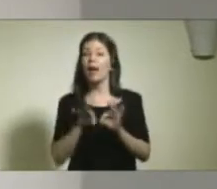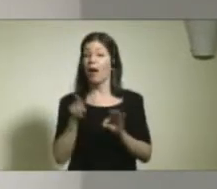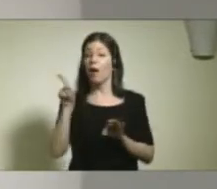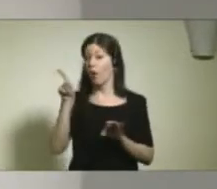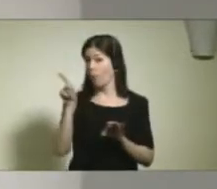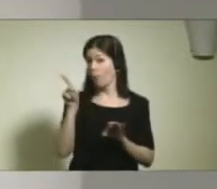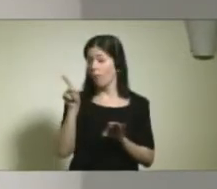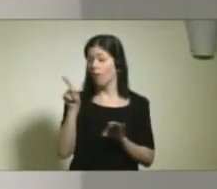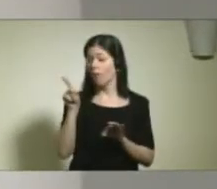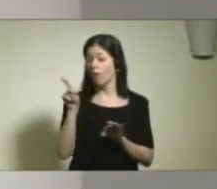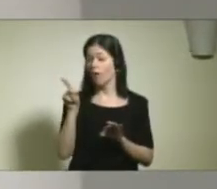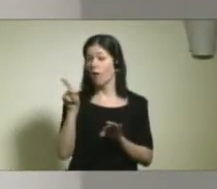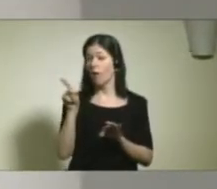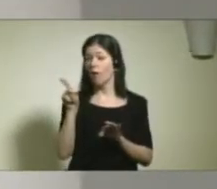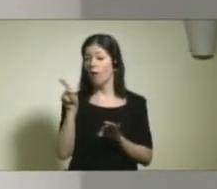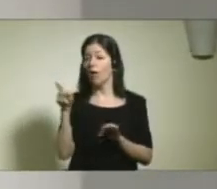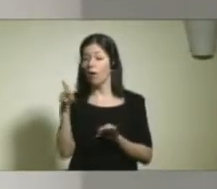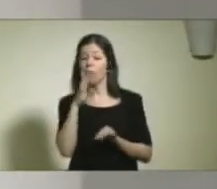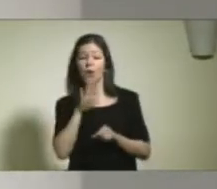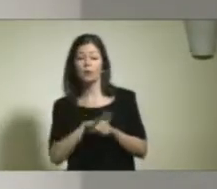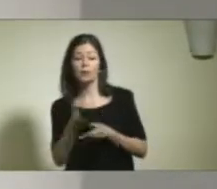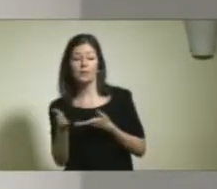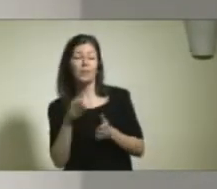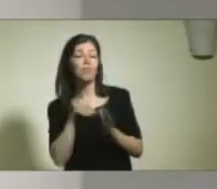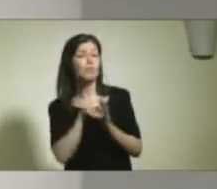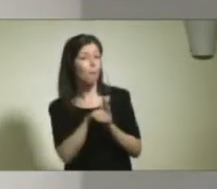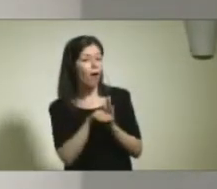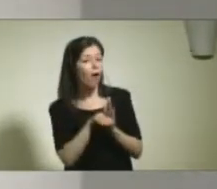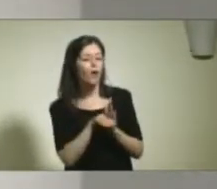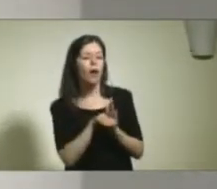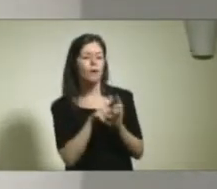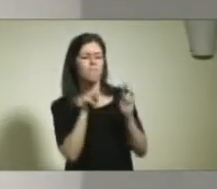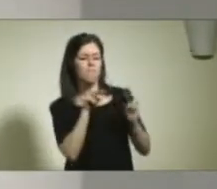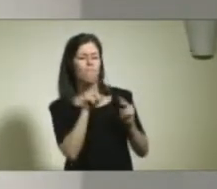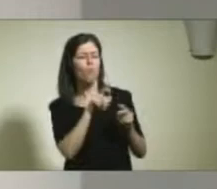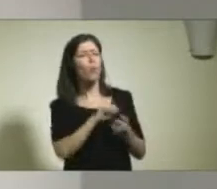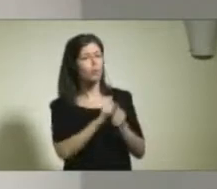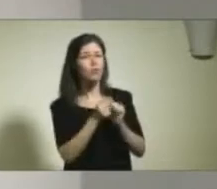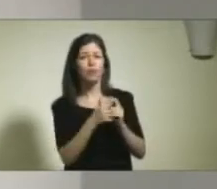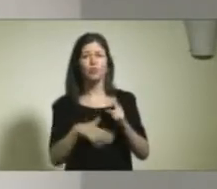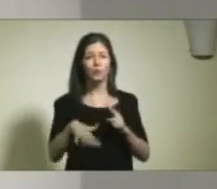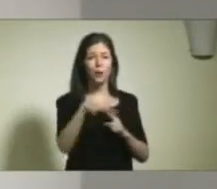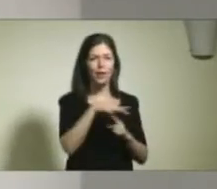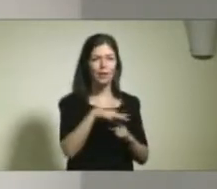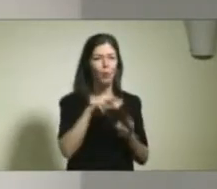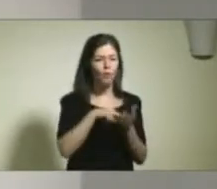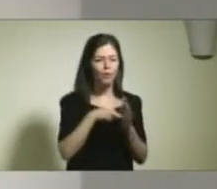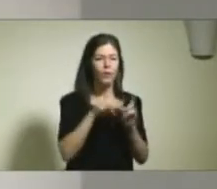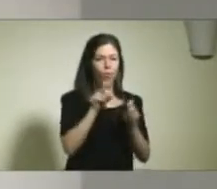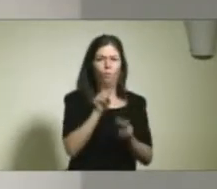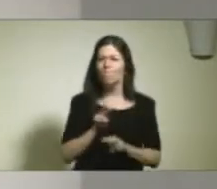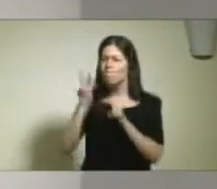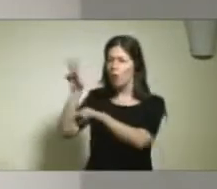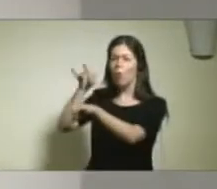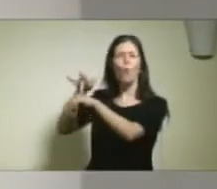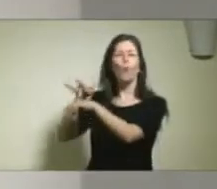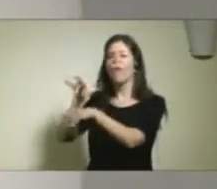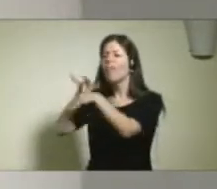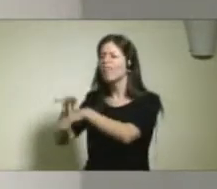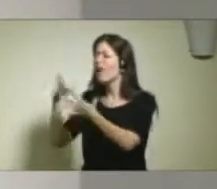bancaires et de changer la situation. C'est bon que les gens aillent voir sur le terrain ce qui se